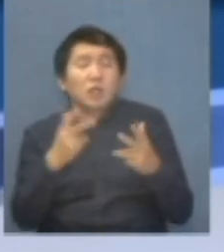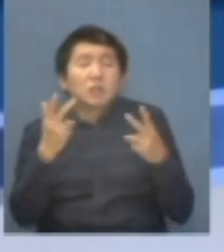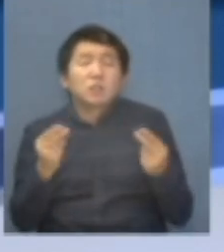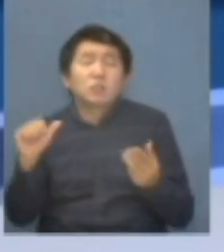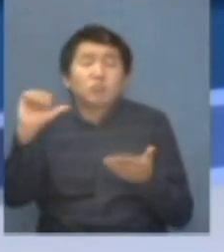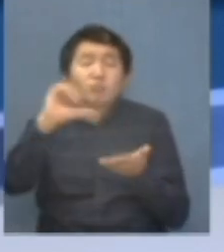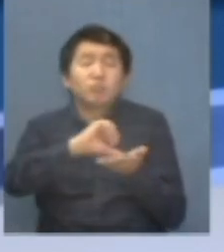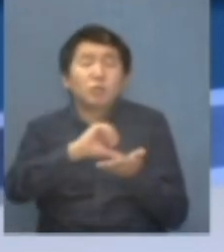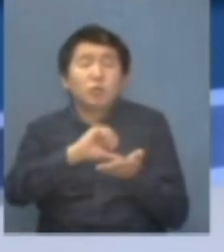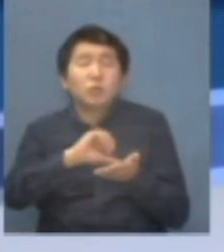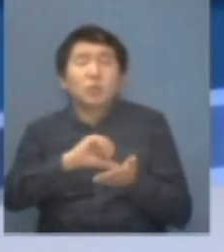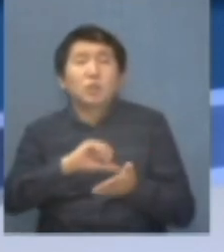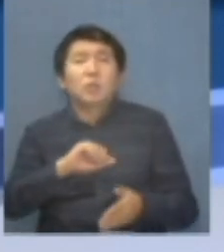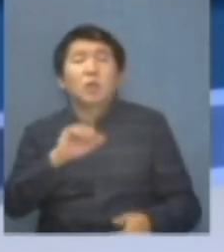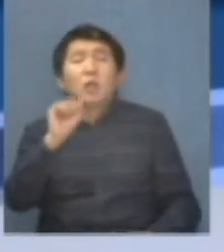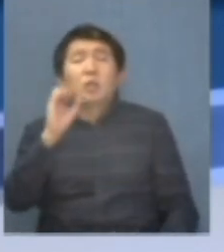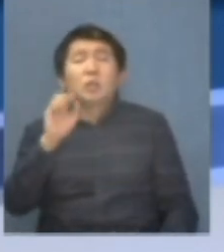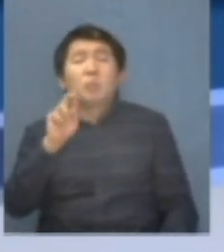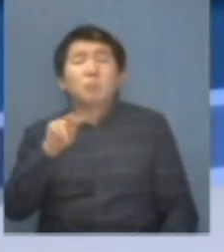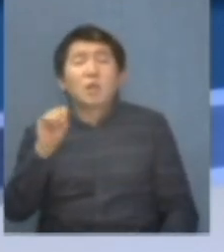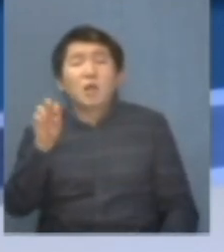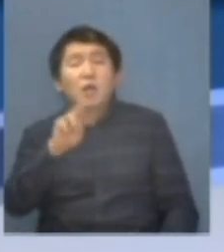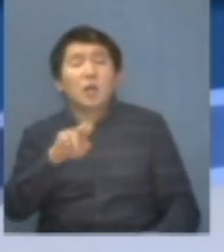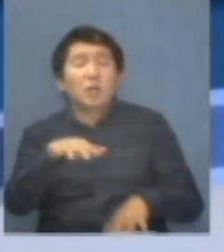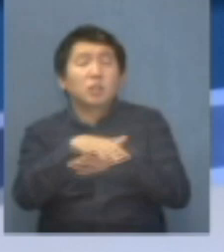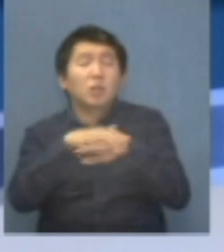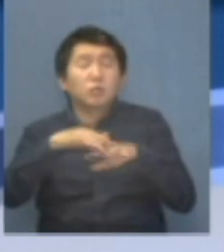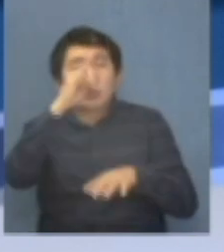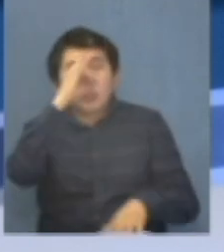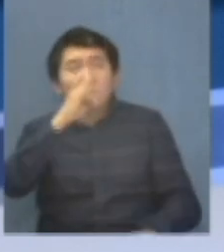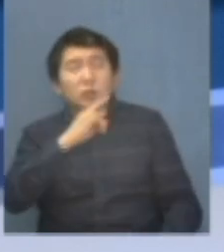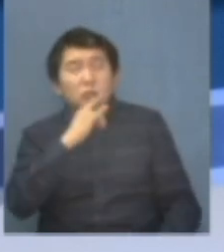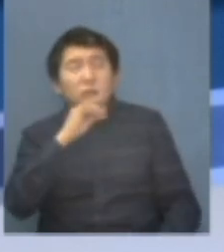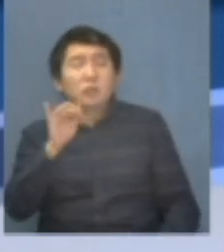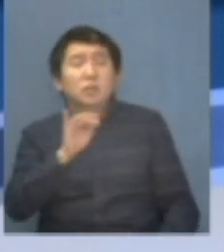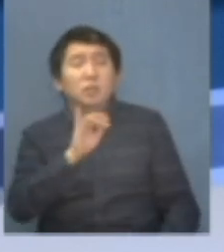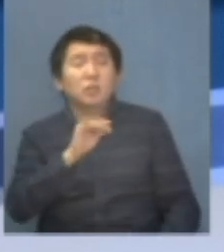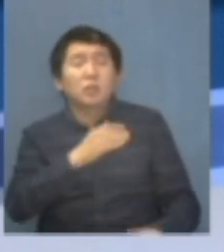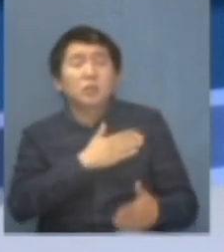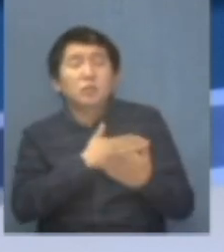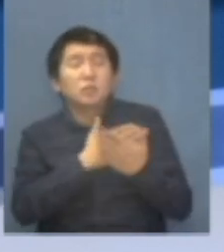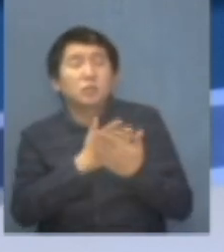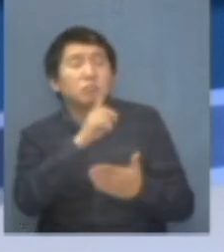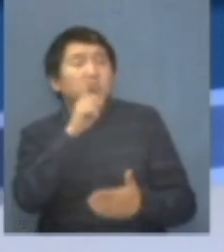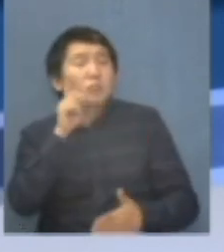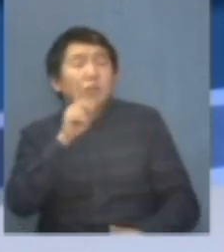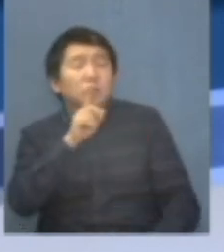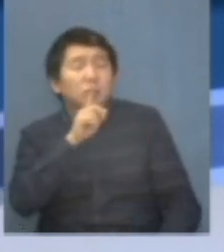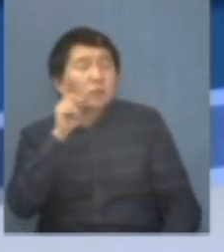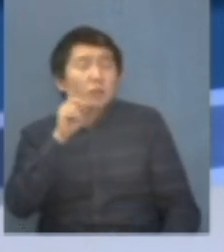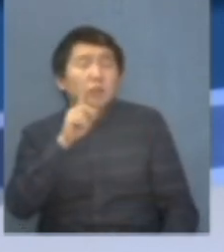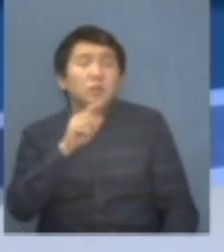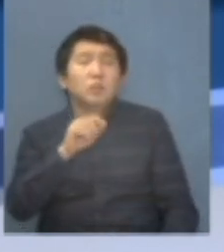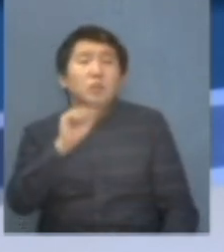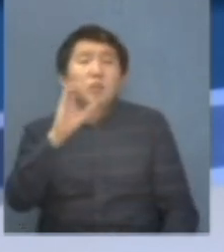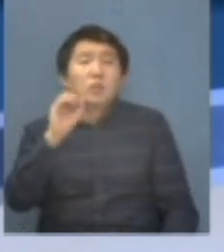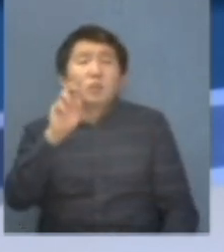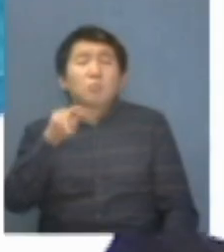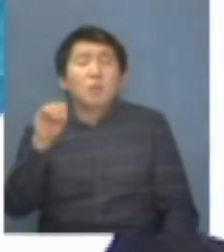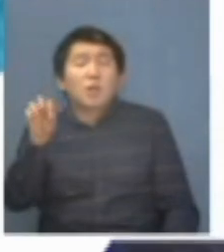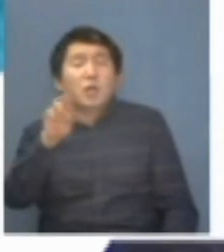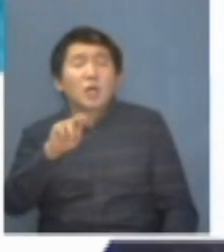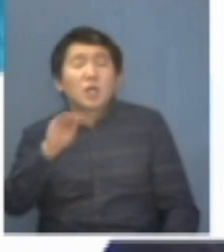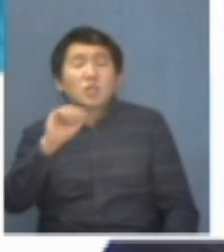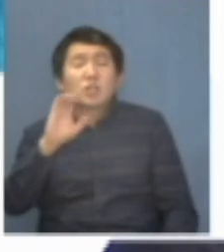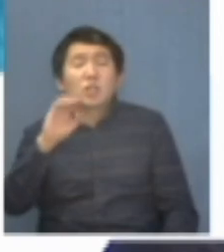Ассамблеи народа Казахстана, активисты Ассамблеи, представители областного молодежного движения Ассамблея Жастары.